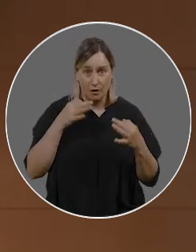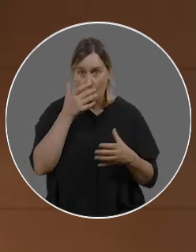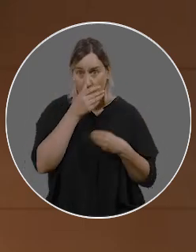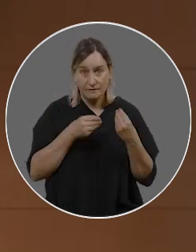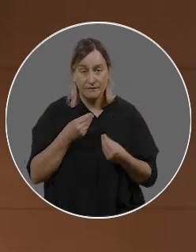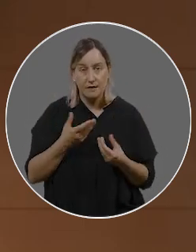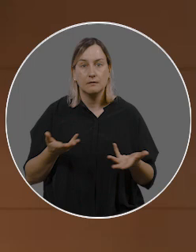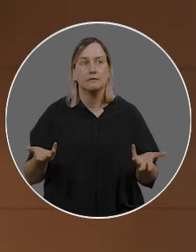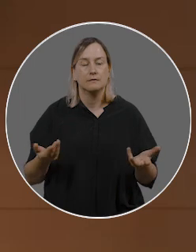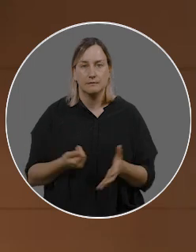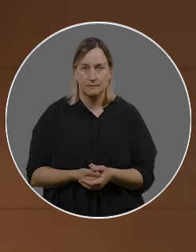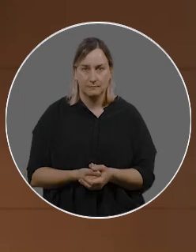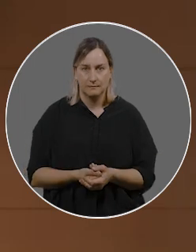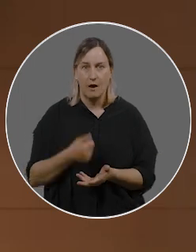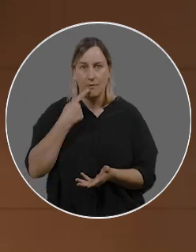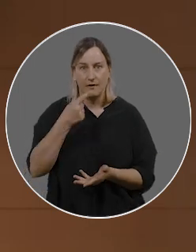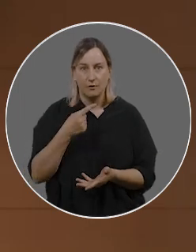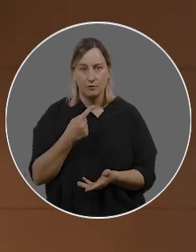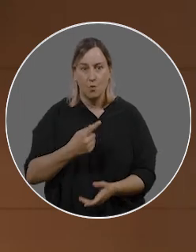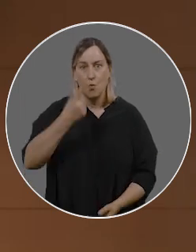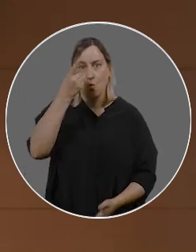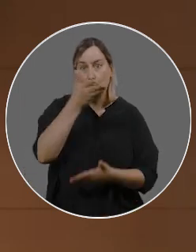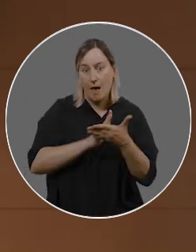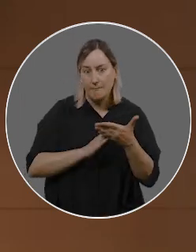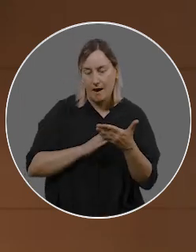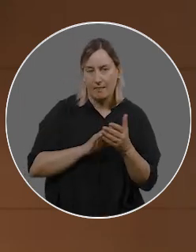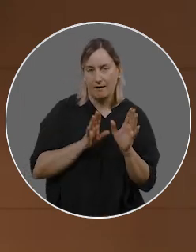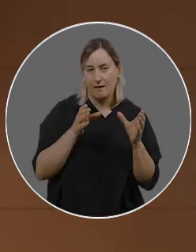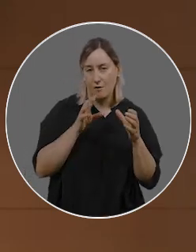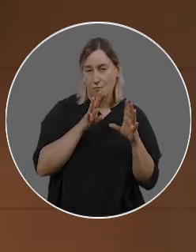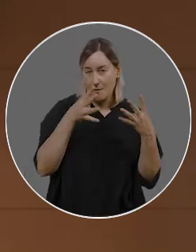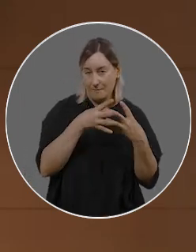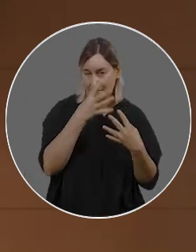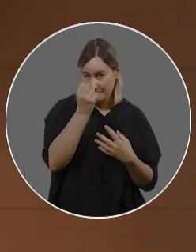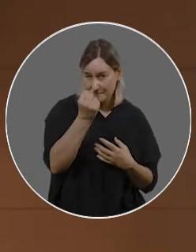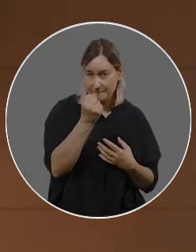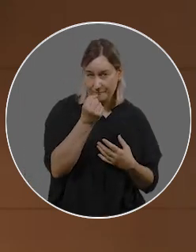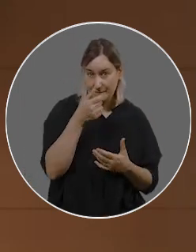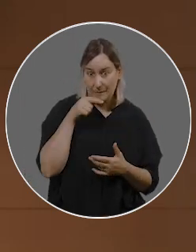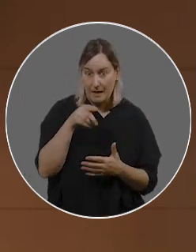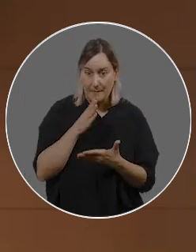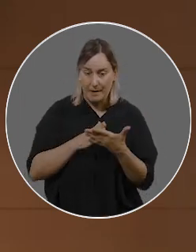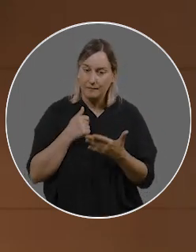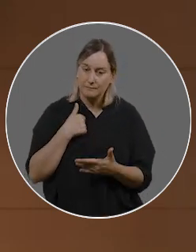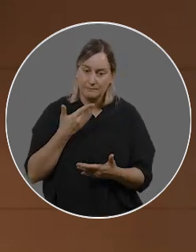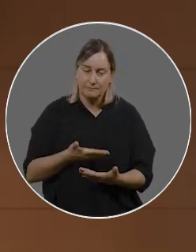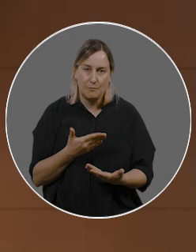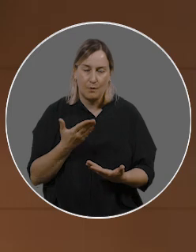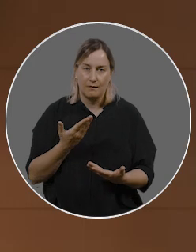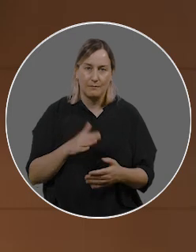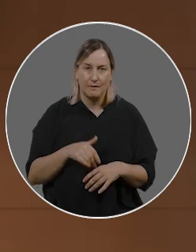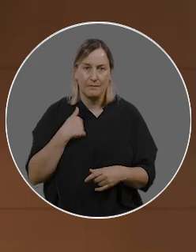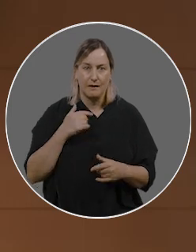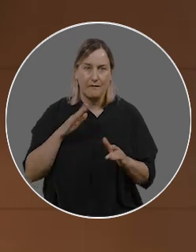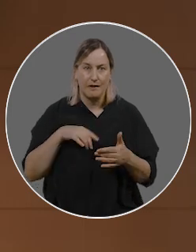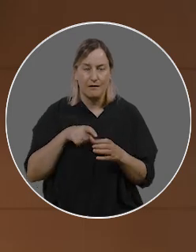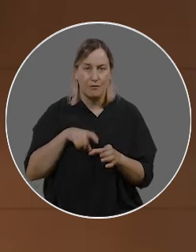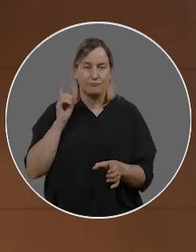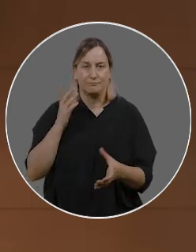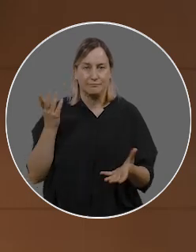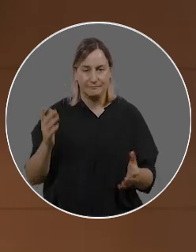fer, llavors dius, bueno, és una part d'aquell web, però aquella part és clar, et deixa fora,